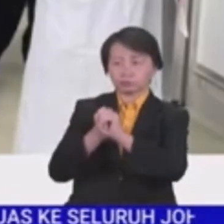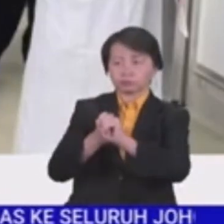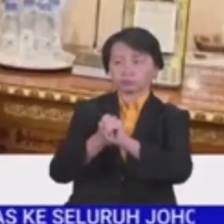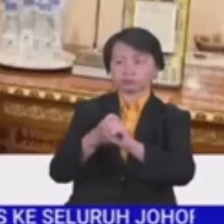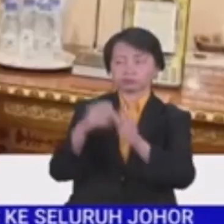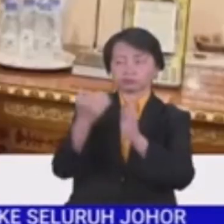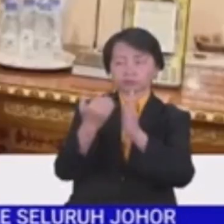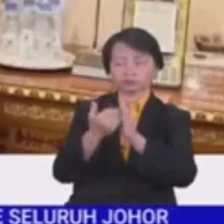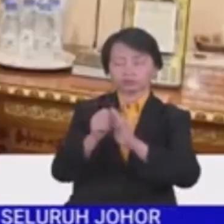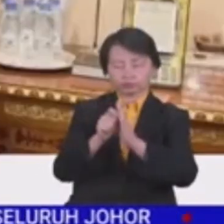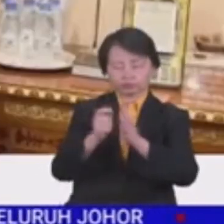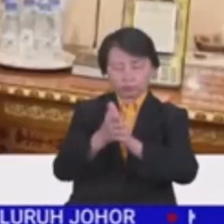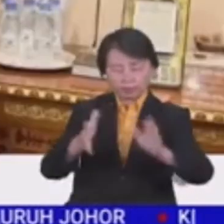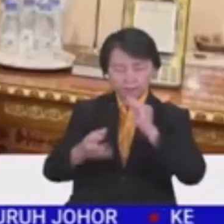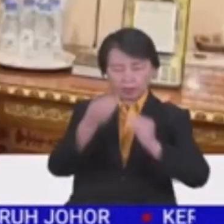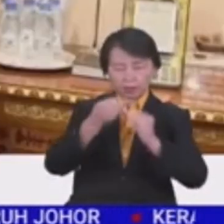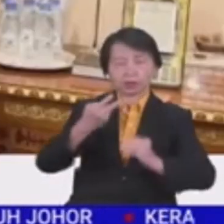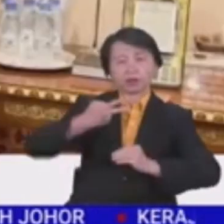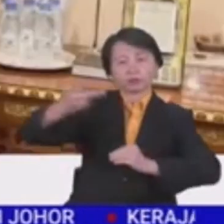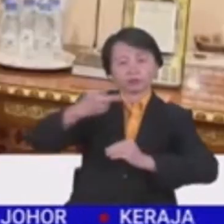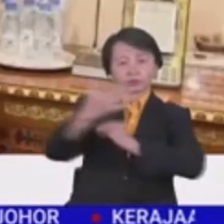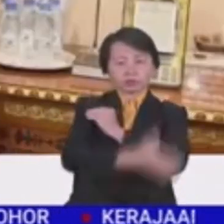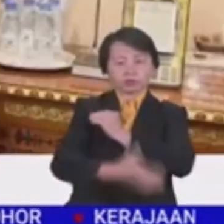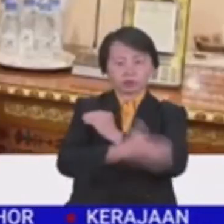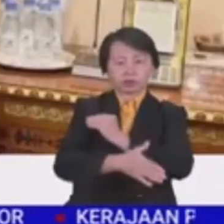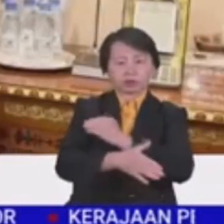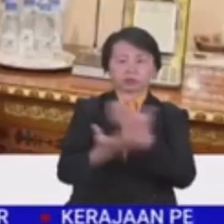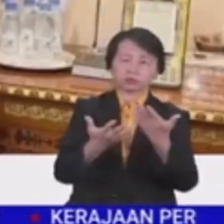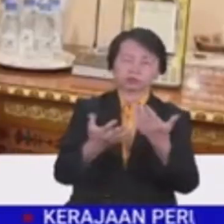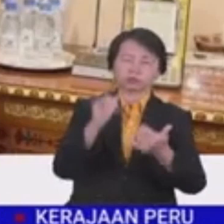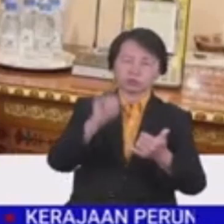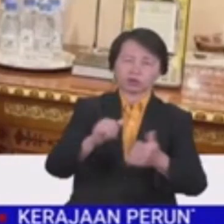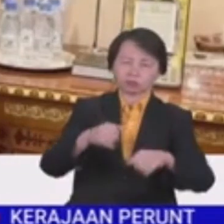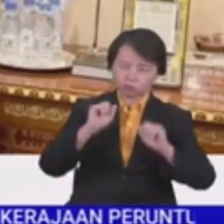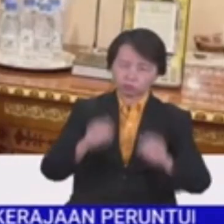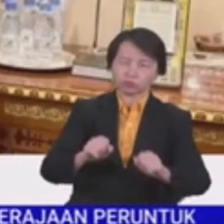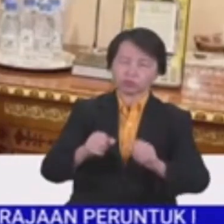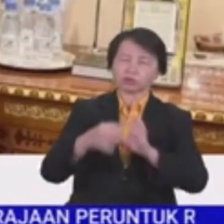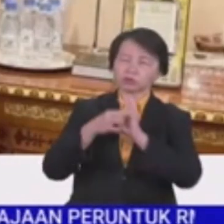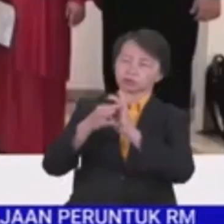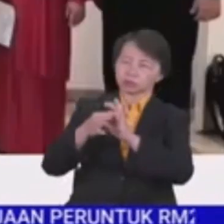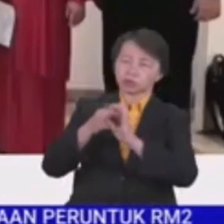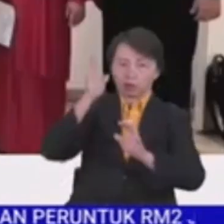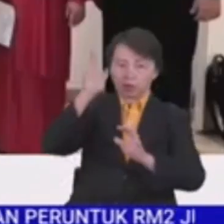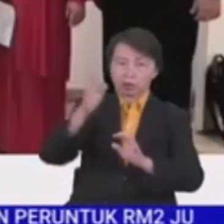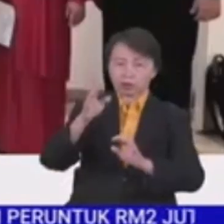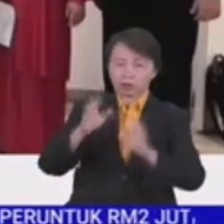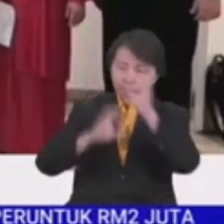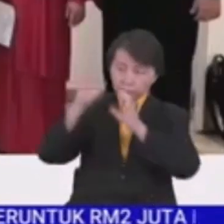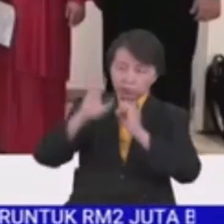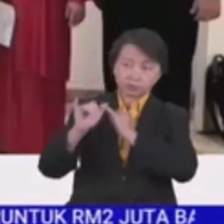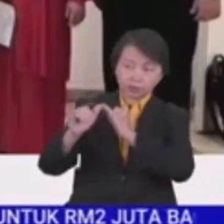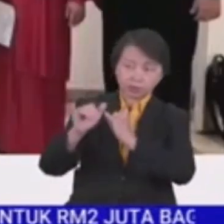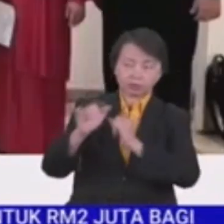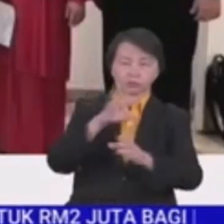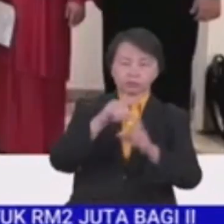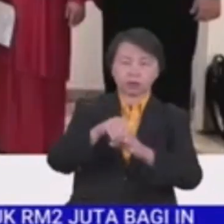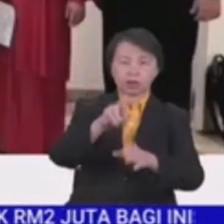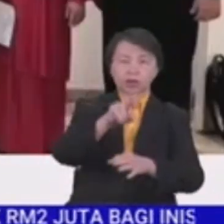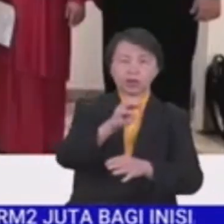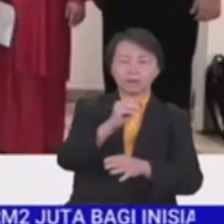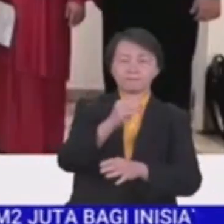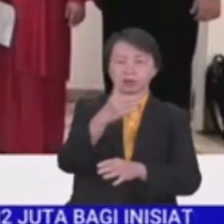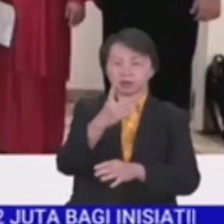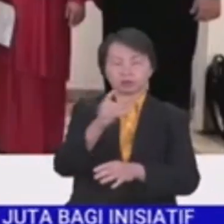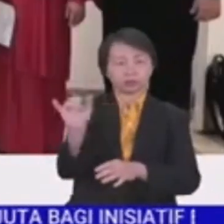agenda security makanan kedua-dua negara antara aspek potensi kerjasama yang hydro gaib termasuk orang